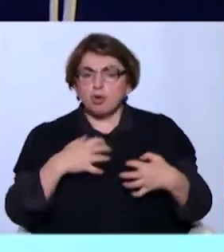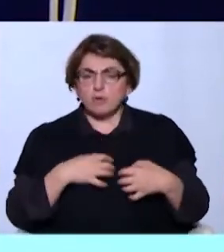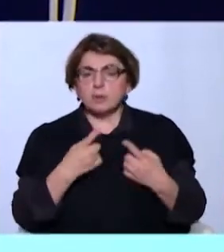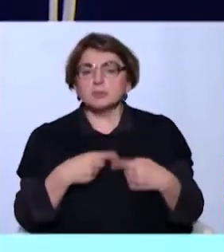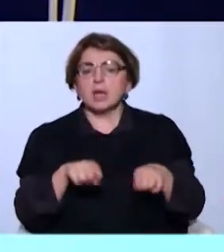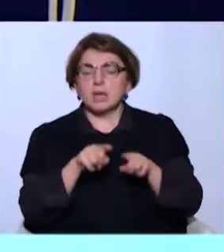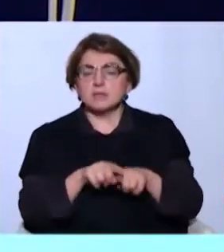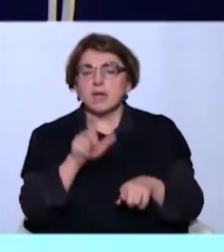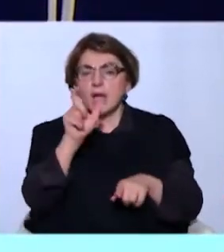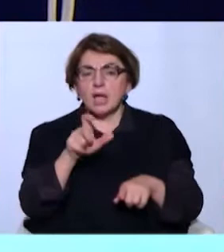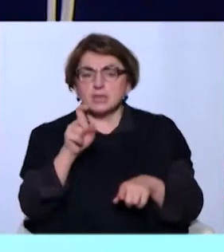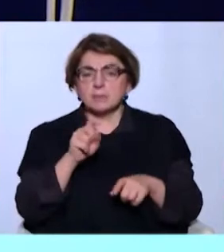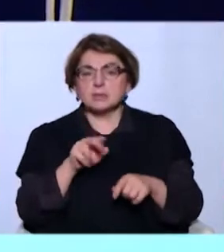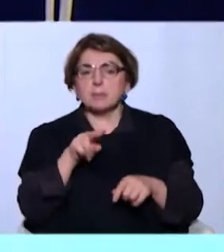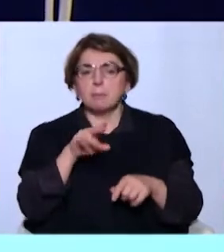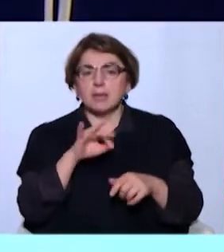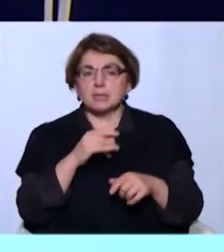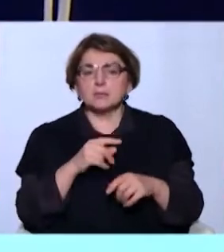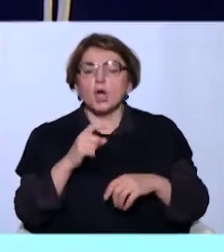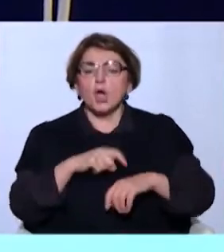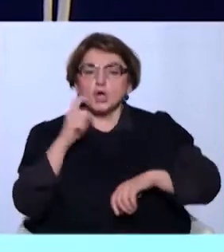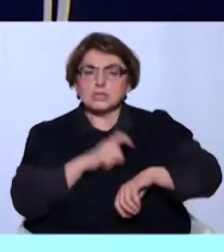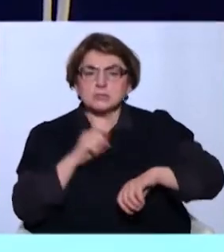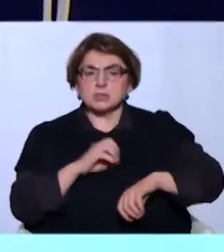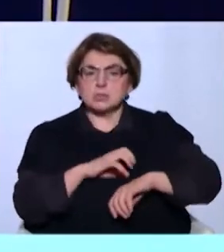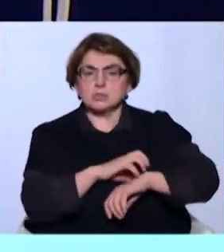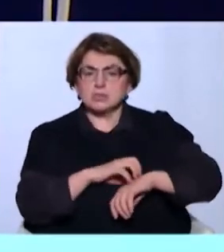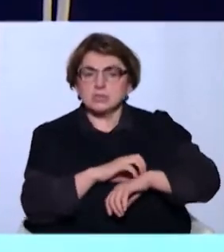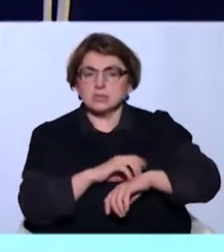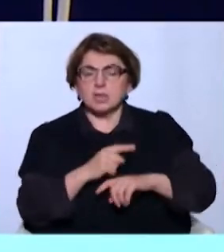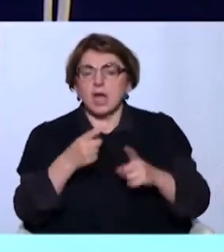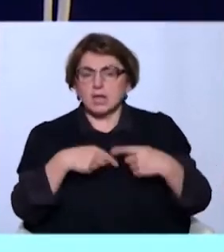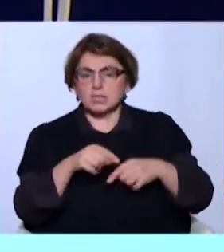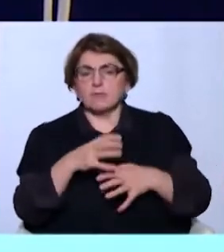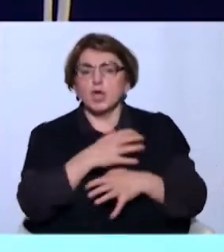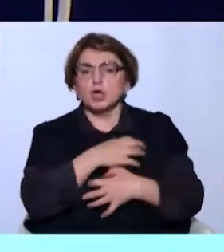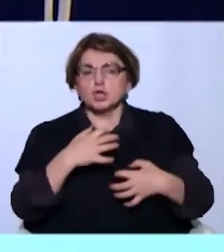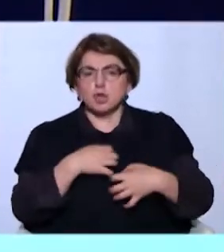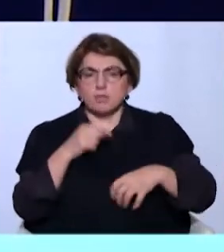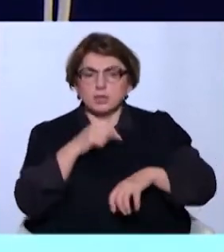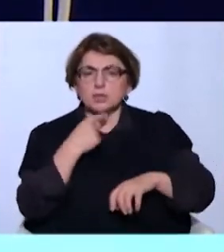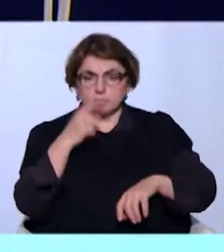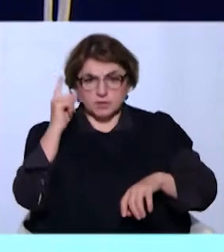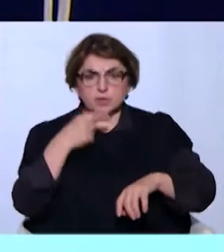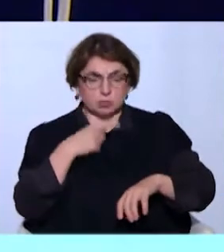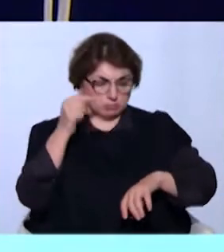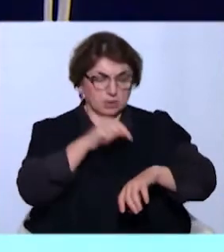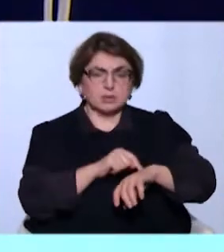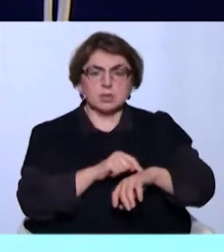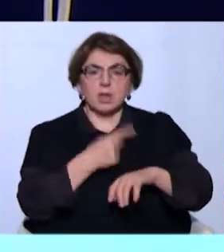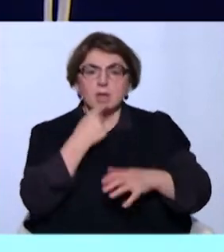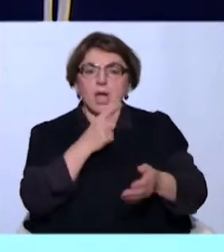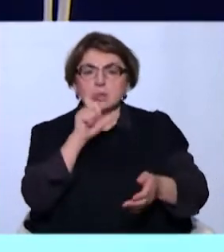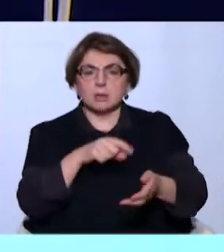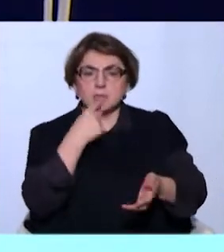ადამიანის პარაზიტები. Აი მაგალითად ყოღო ადამიანის და ცხოველის პარაზიტია, იგი მისი სისხლით იკვებება. ასევეა